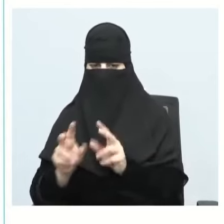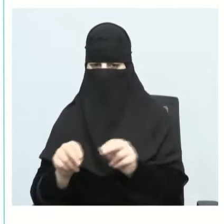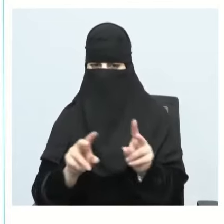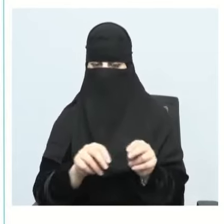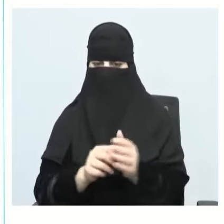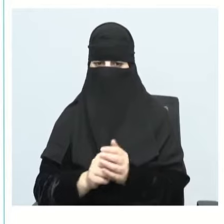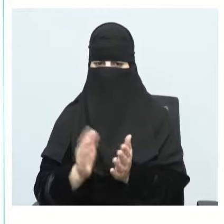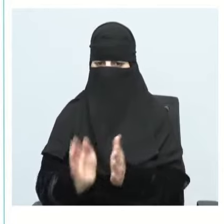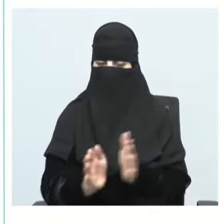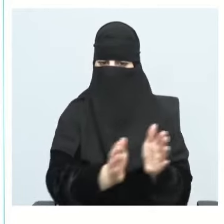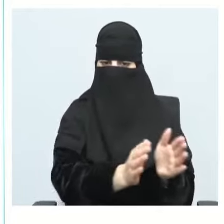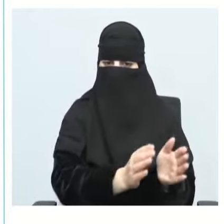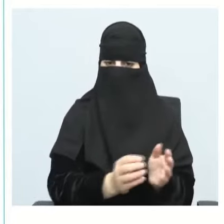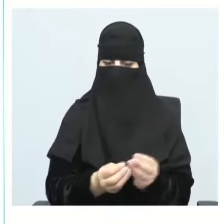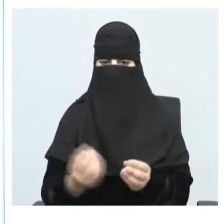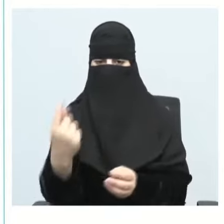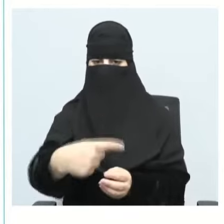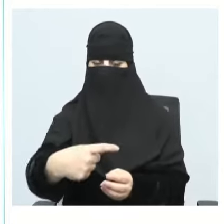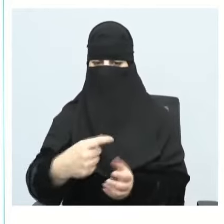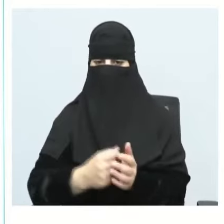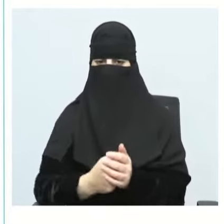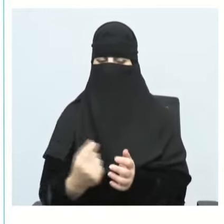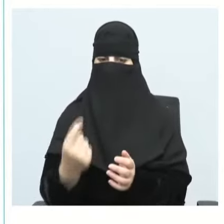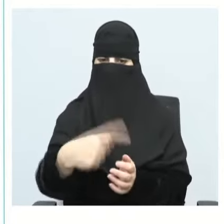ملاحظه ترتيب مع بعض في العاشر